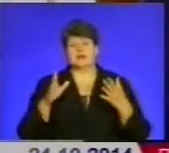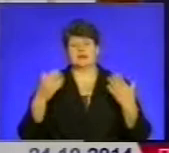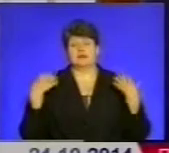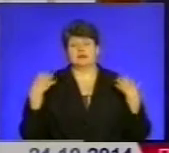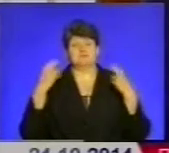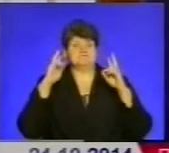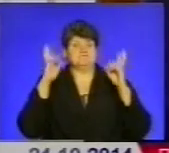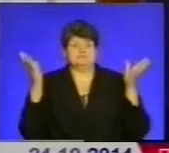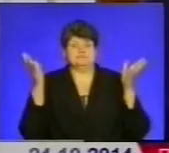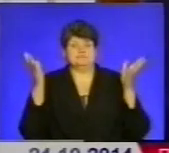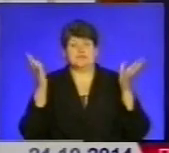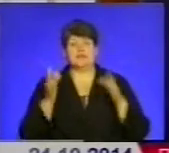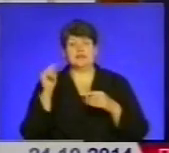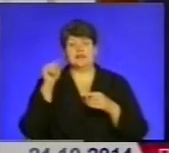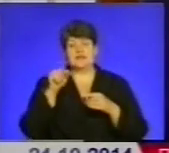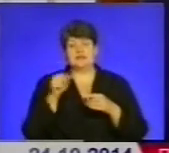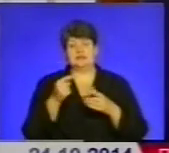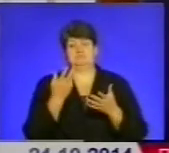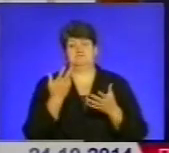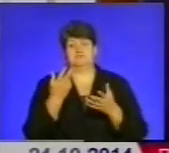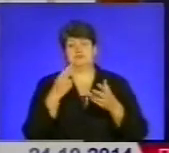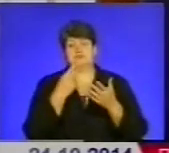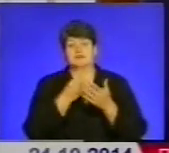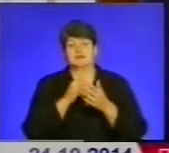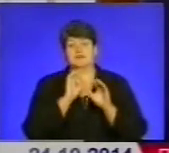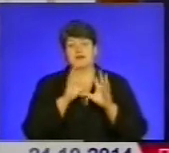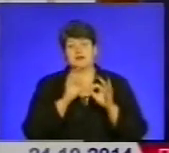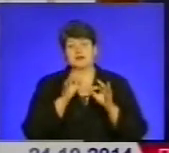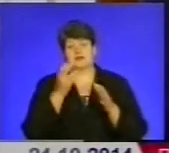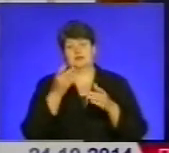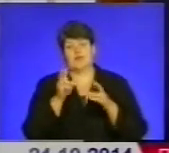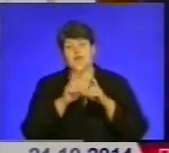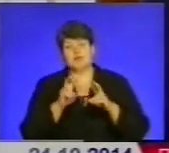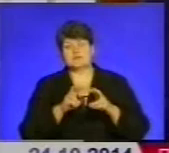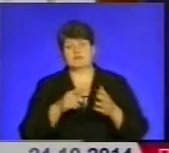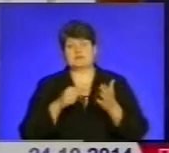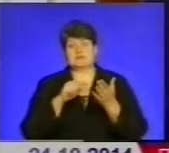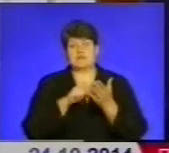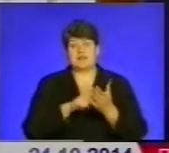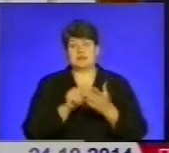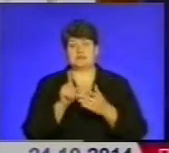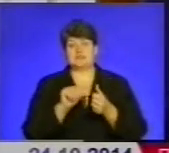армії, невідомо. І відповідно на які дані, яких розвідок вони спиралися, коли замість того, щоб відводити